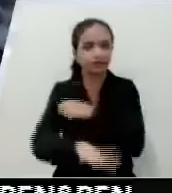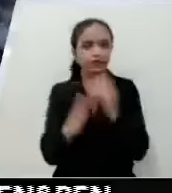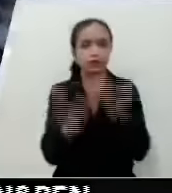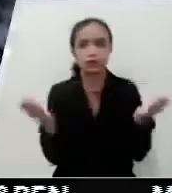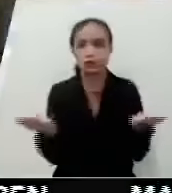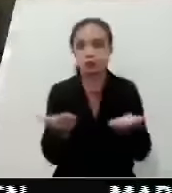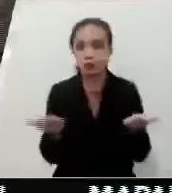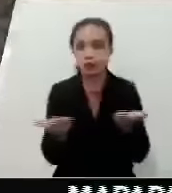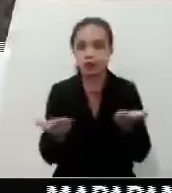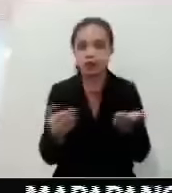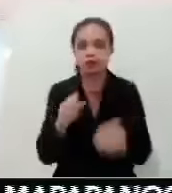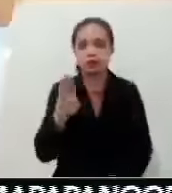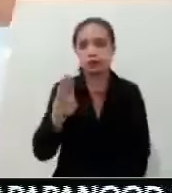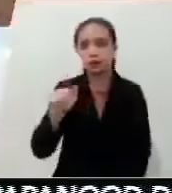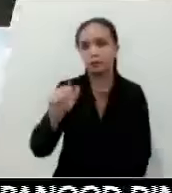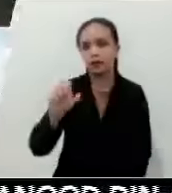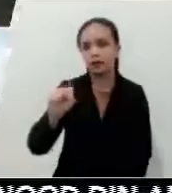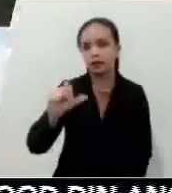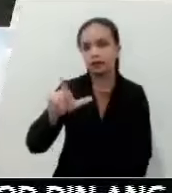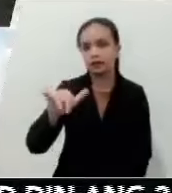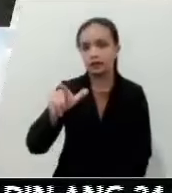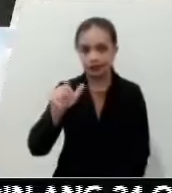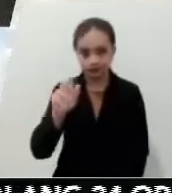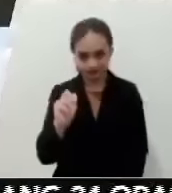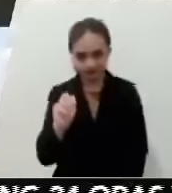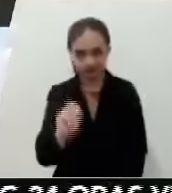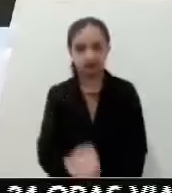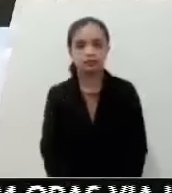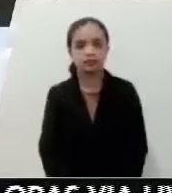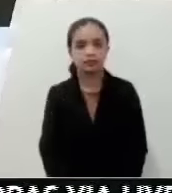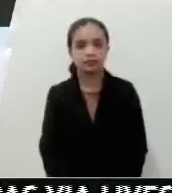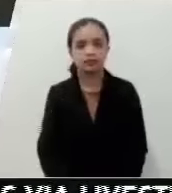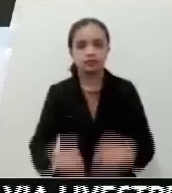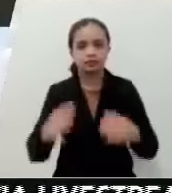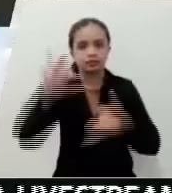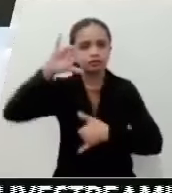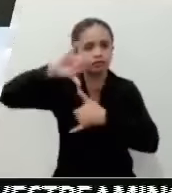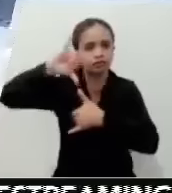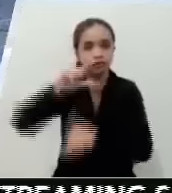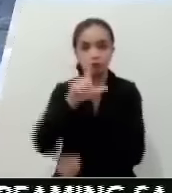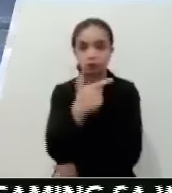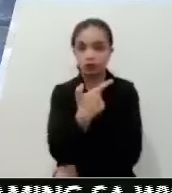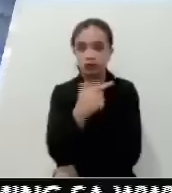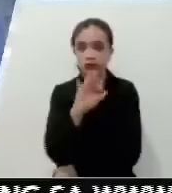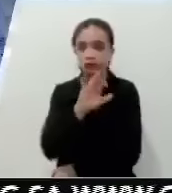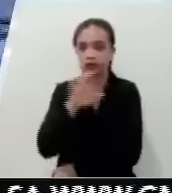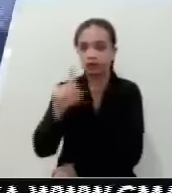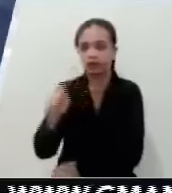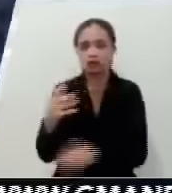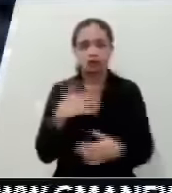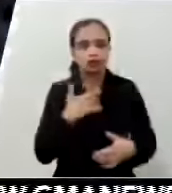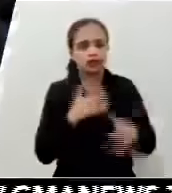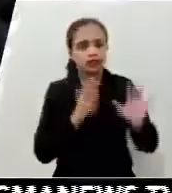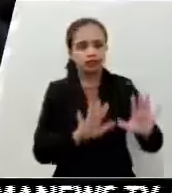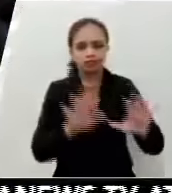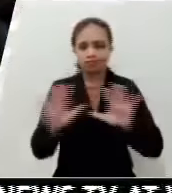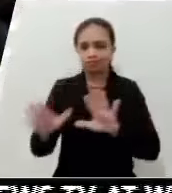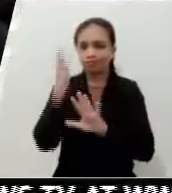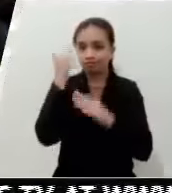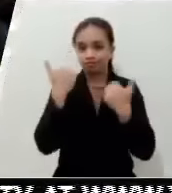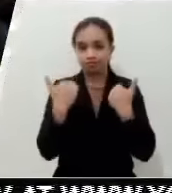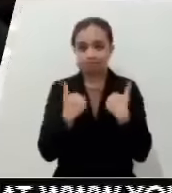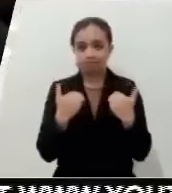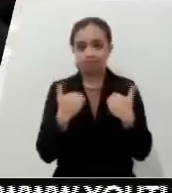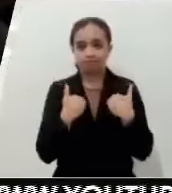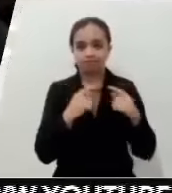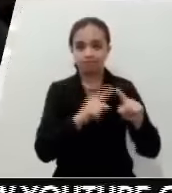Basilan may taas itong 21 fet relaxing dahil napapalibutan ng kakahuyan na